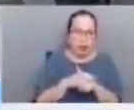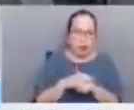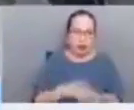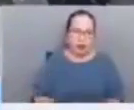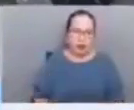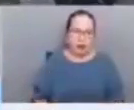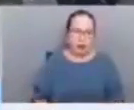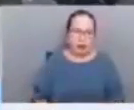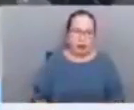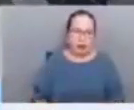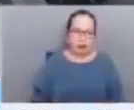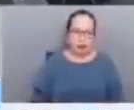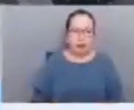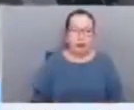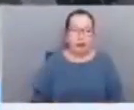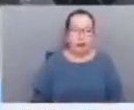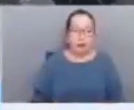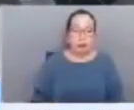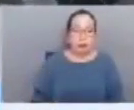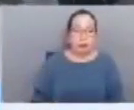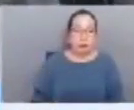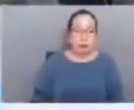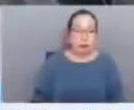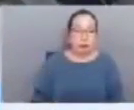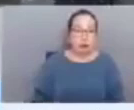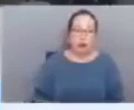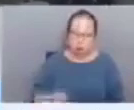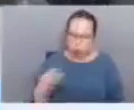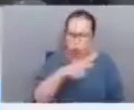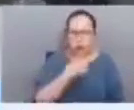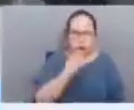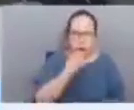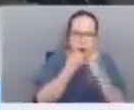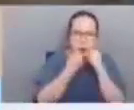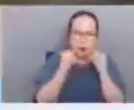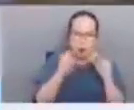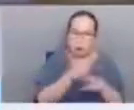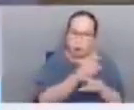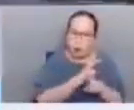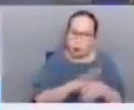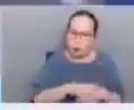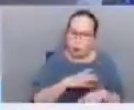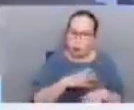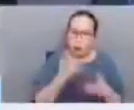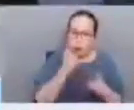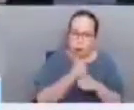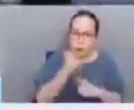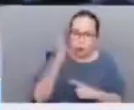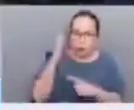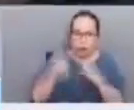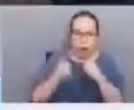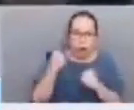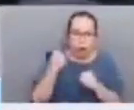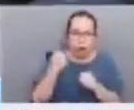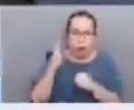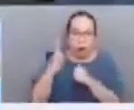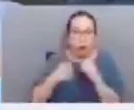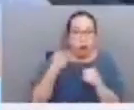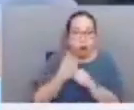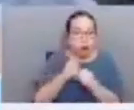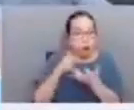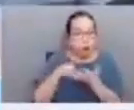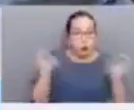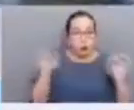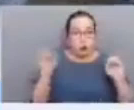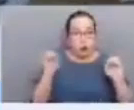kailangan. Andun yung mga requirements. Basta lang kailangan, syempre, miyembro ka rin, Yusek Rocky pala ng